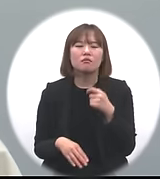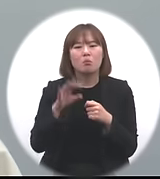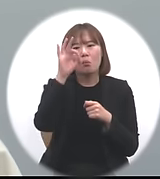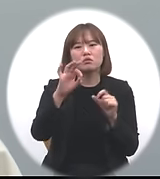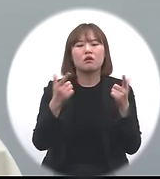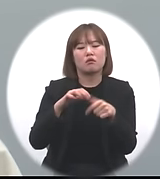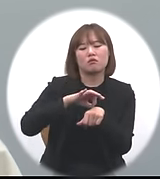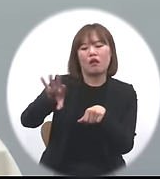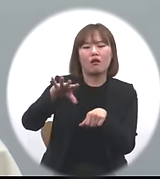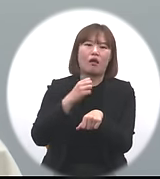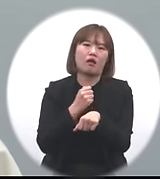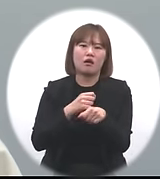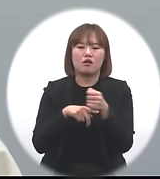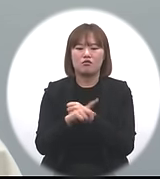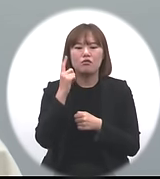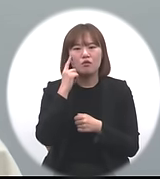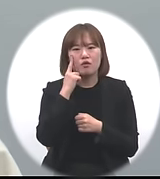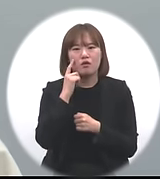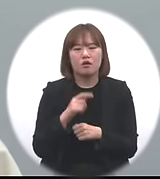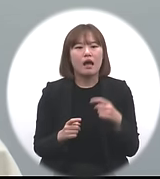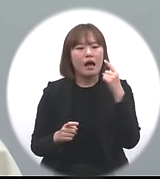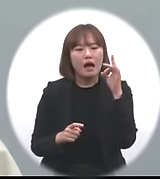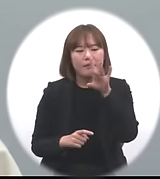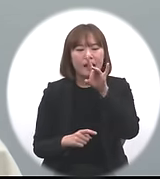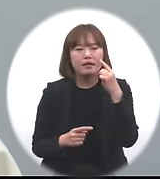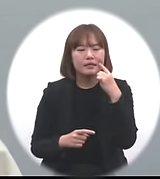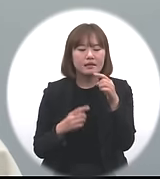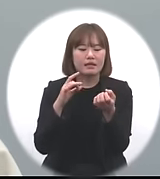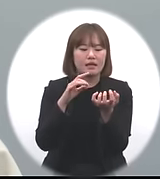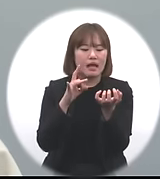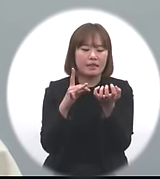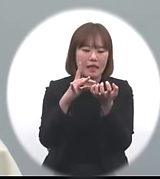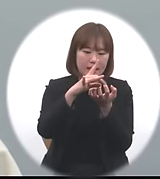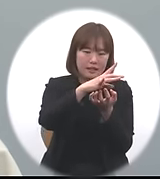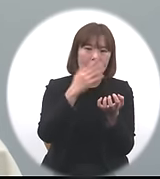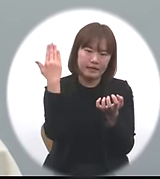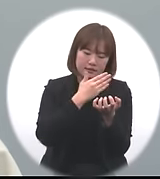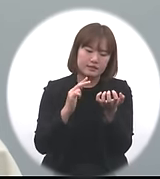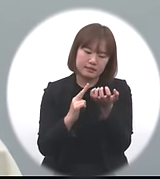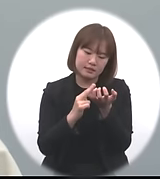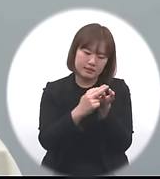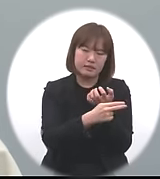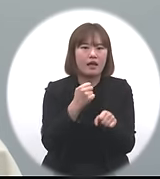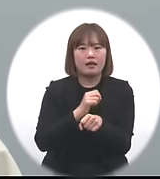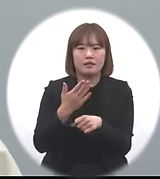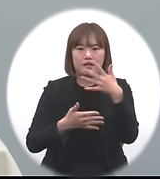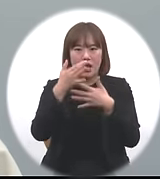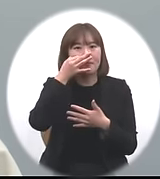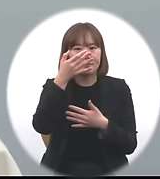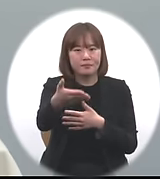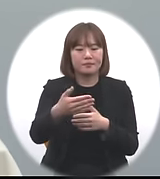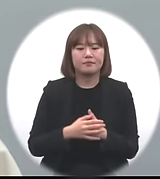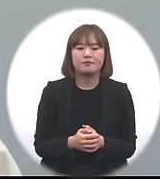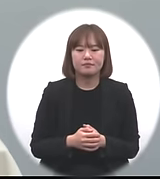왜 1,000만 원짜리 이빨은 보지도 않고 그렇게 마구 문지르냐는 거죠. 한 개씩 닦으셔야 된다는 거예요. 이는 문질르시면 안 되고 하나씩이요.